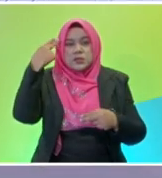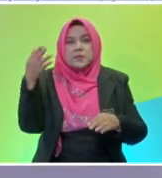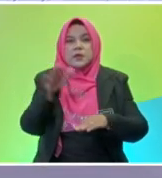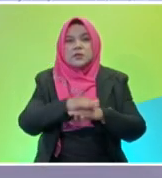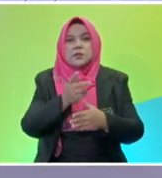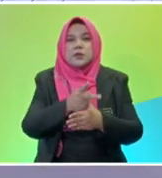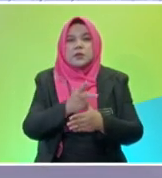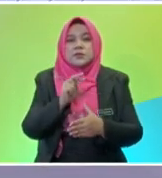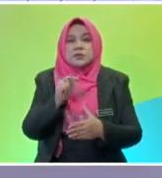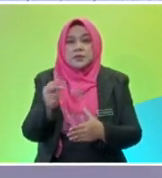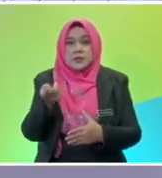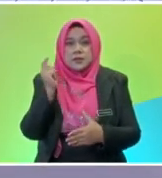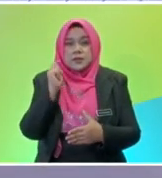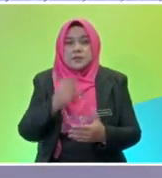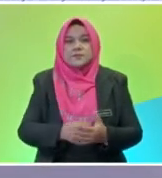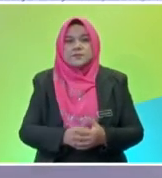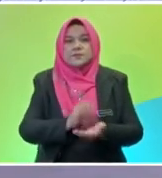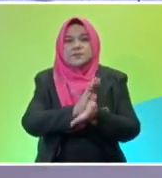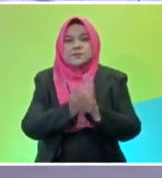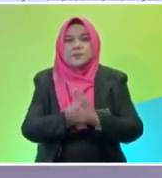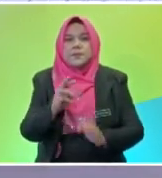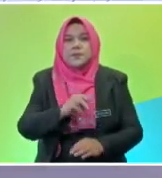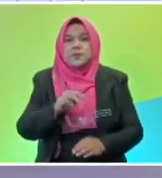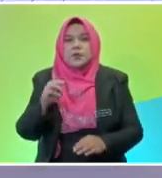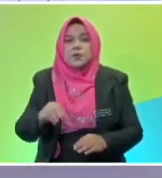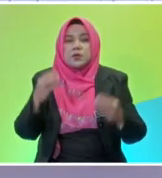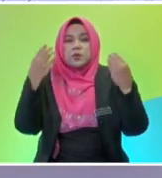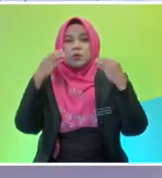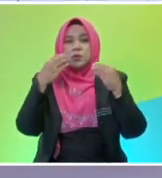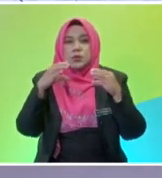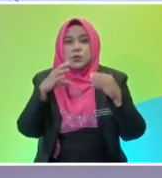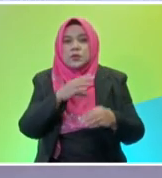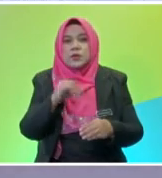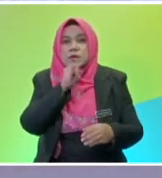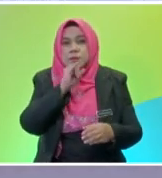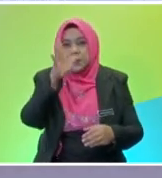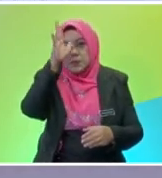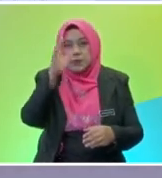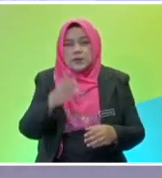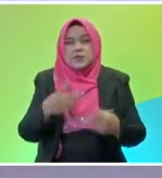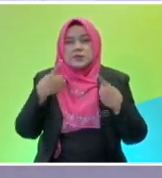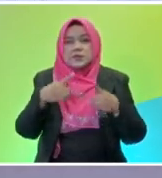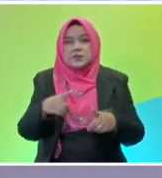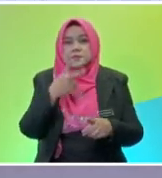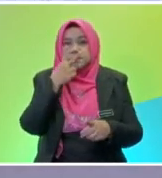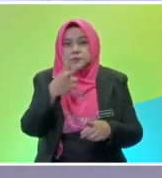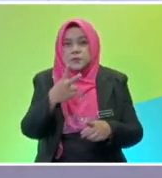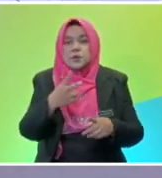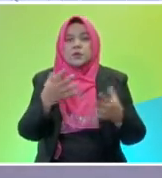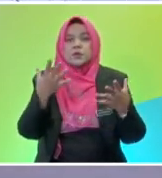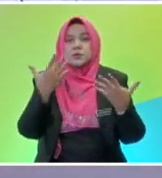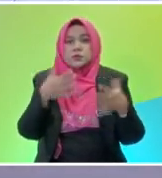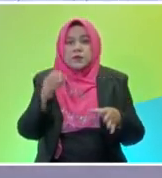kami untuk hari ini jadi murid-murid eee guru-guru waktu yang sedang meletus sekarang harap menjadi dapat pencerahan daripada cek